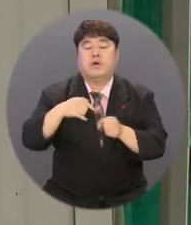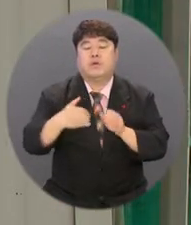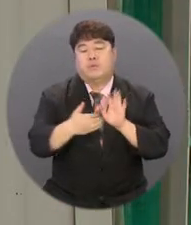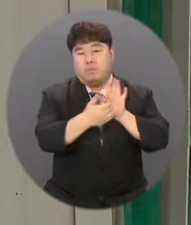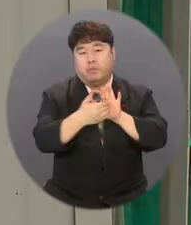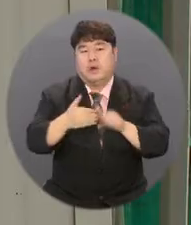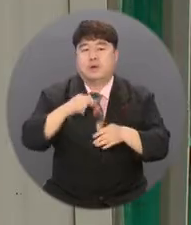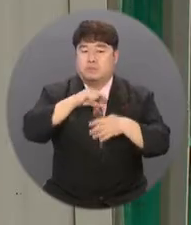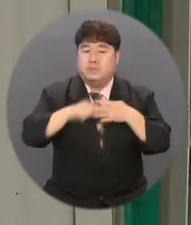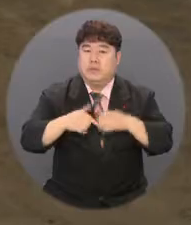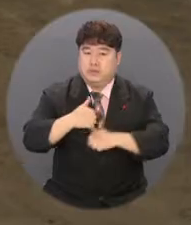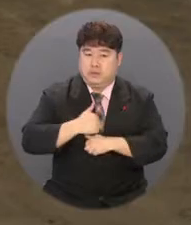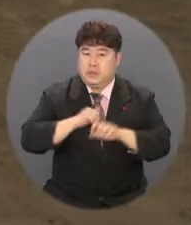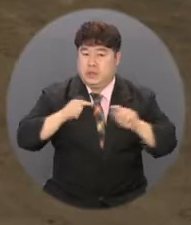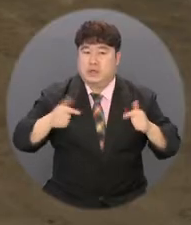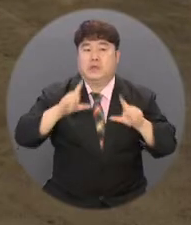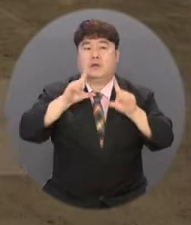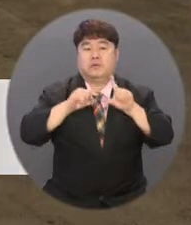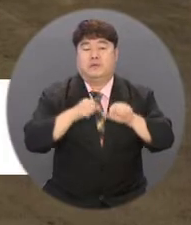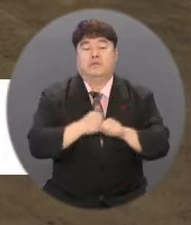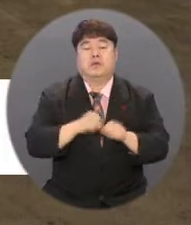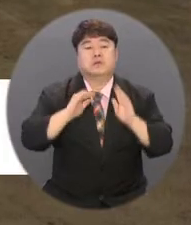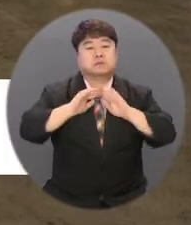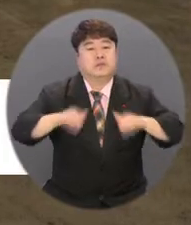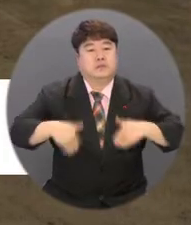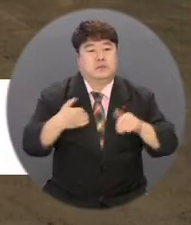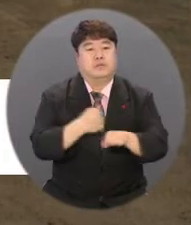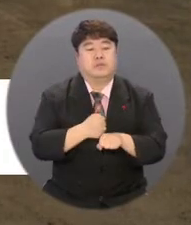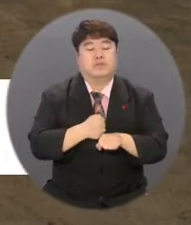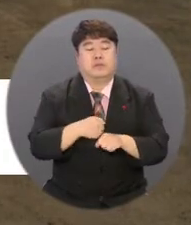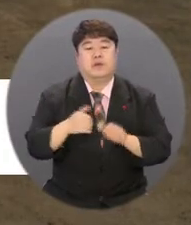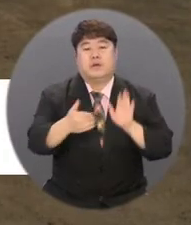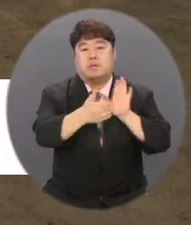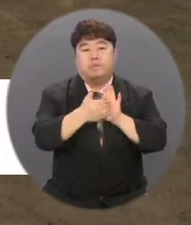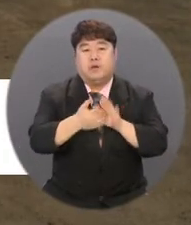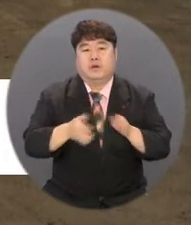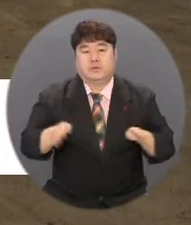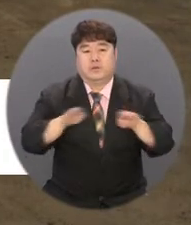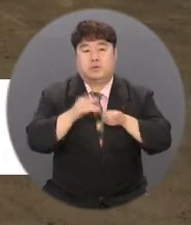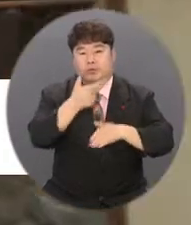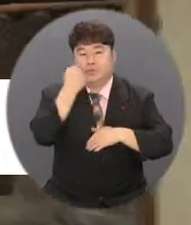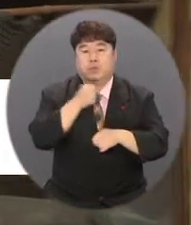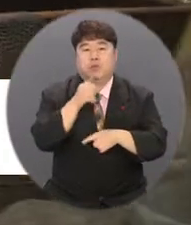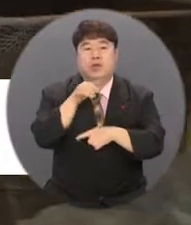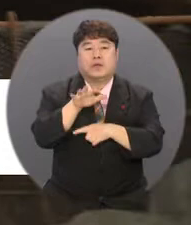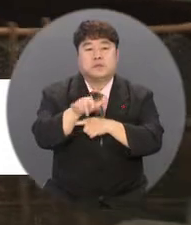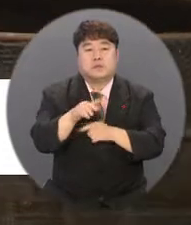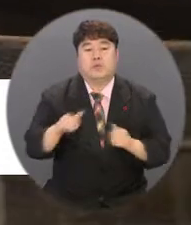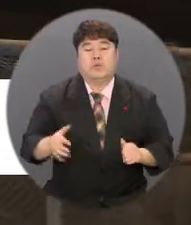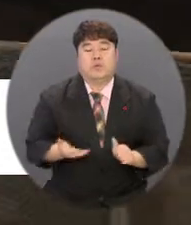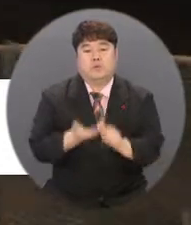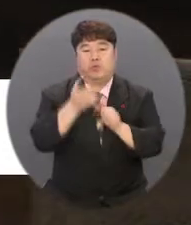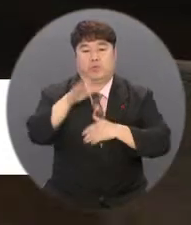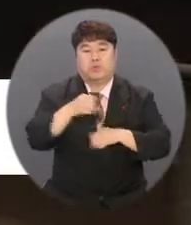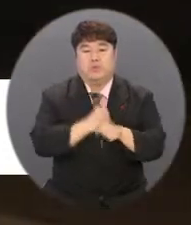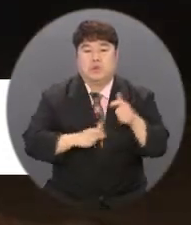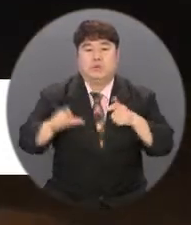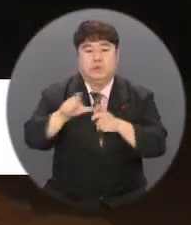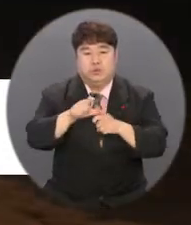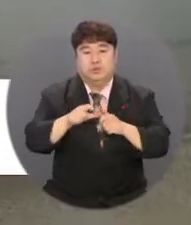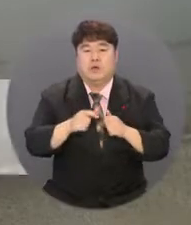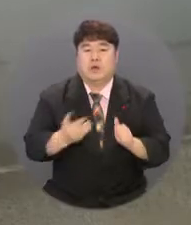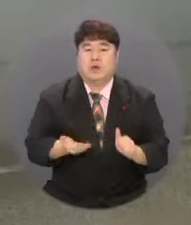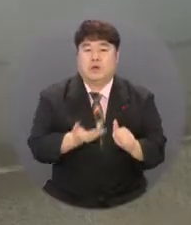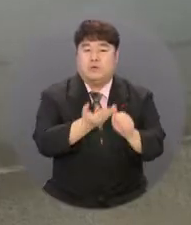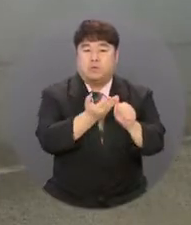않은 경우가 대다수였습니다. 전라남도는 방역시설이 미흡한 농가에는 추가 입식을 제한하기로 하는 등